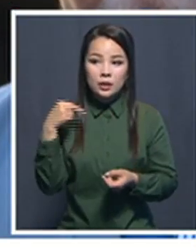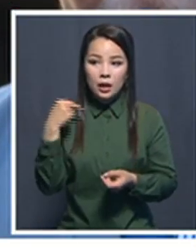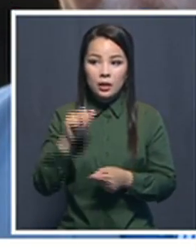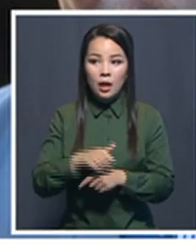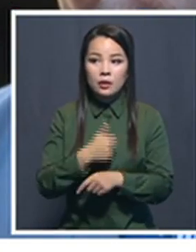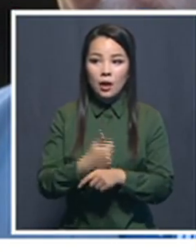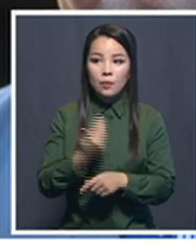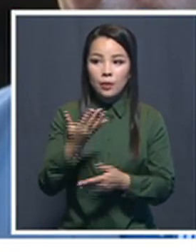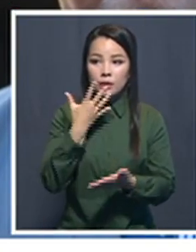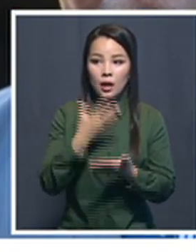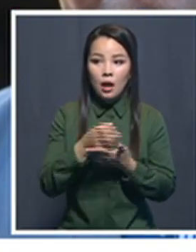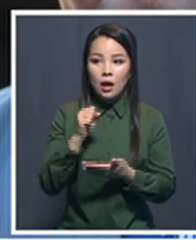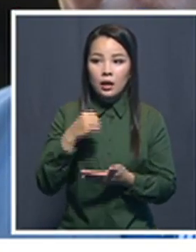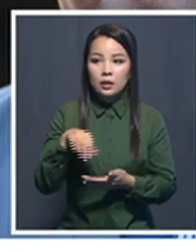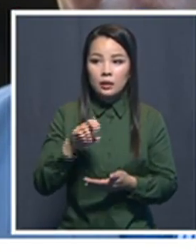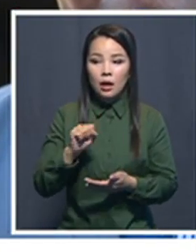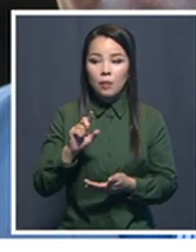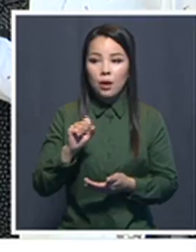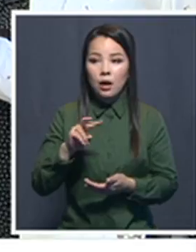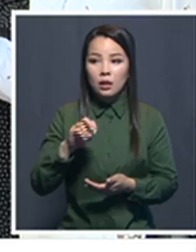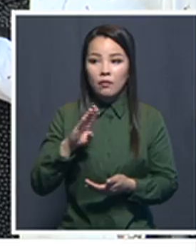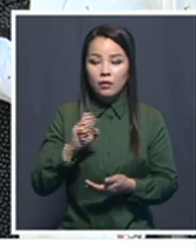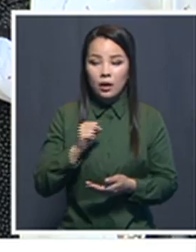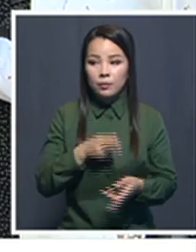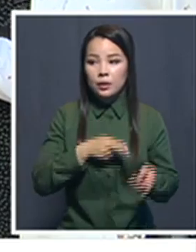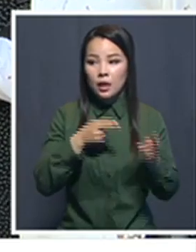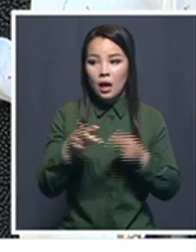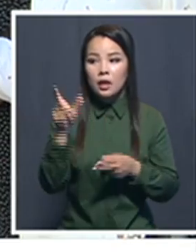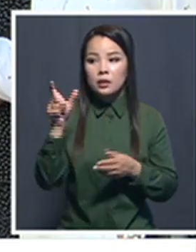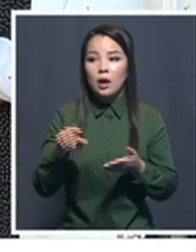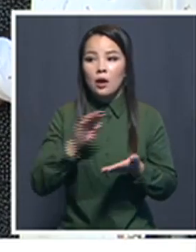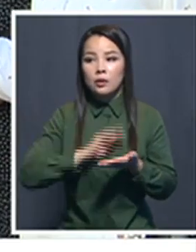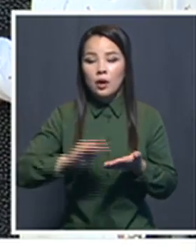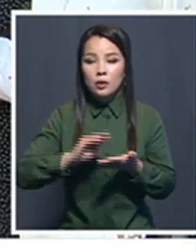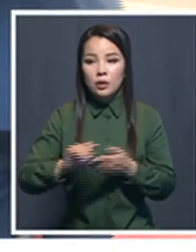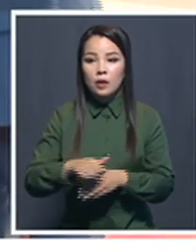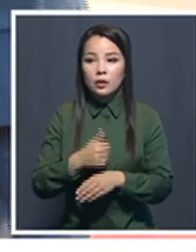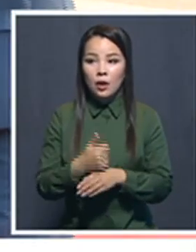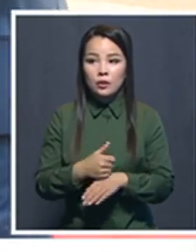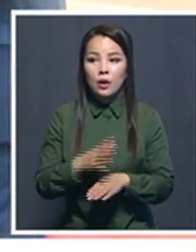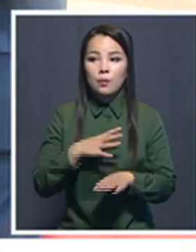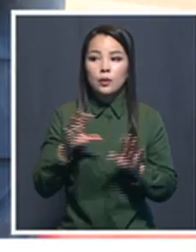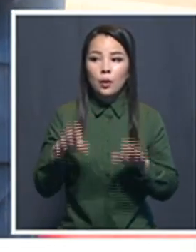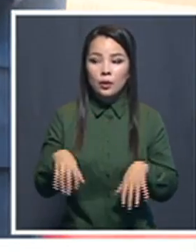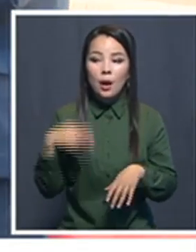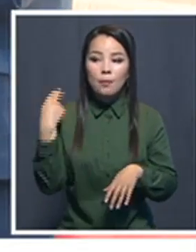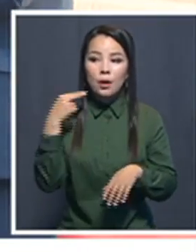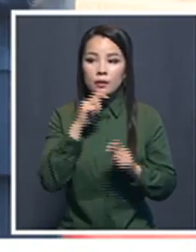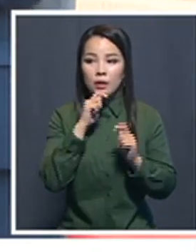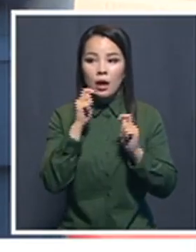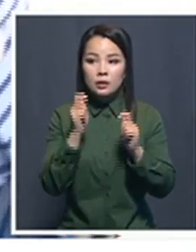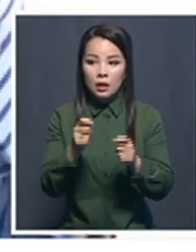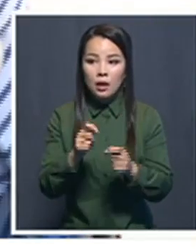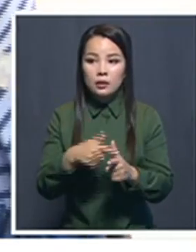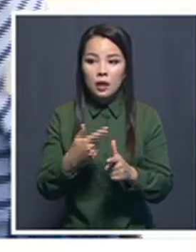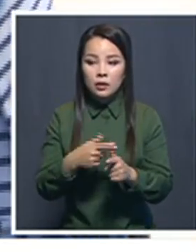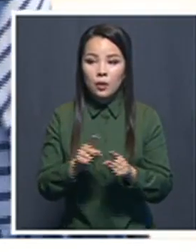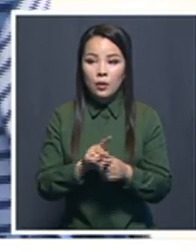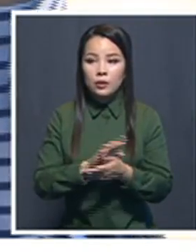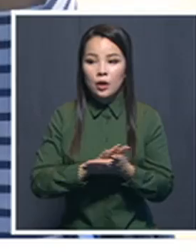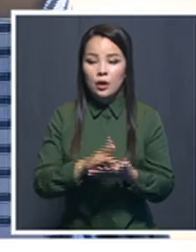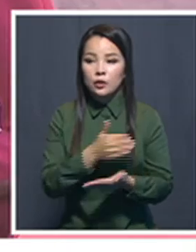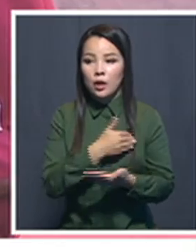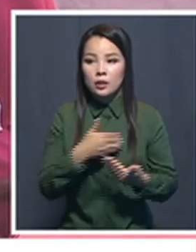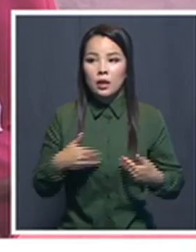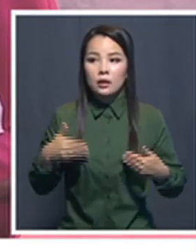саясат бөлімінің меңгерушісі Айда Балаева келіп қатысты. Ол жазушылар одағының төрағасы Ұлықбек Есдәулетке президенттің атынан қос көліктің кілтін табыс етіп, ізгі тілегін